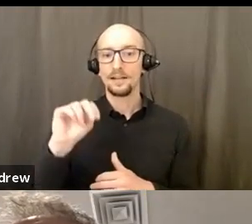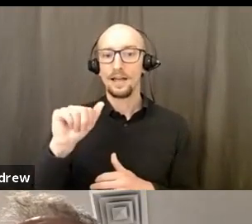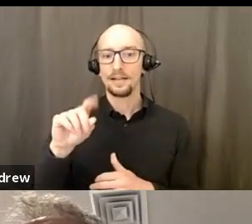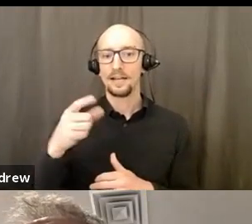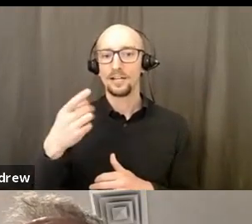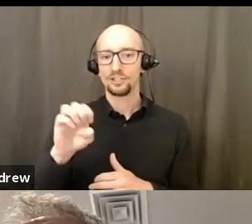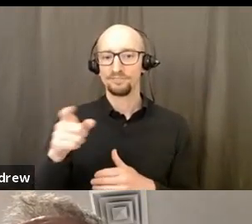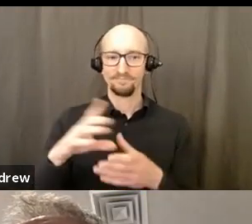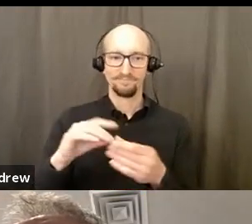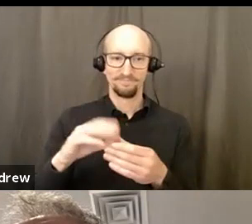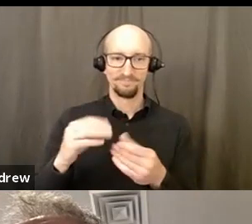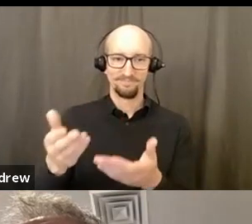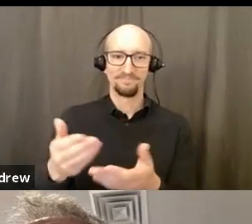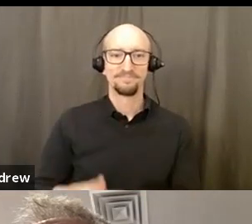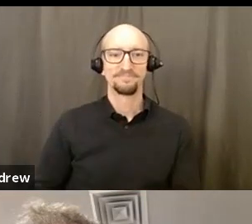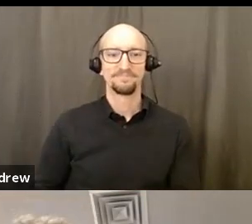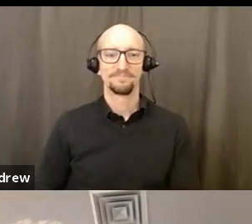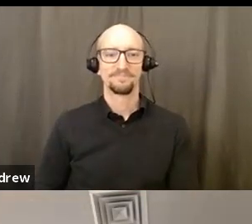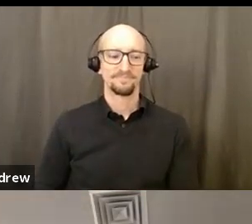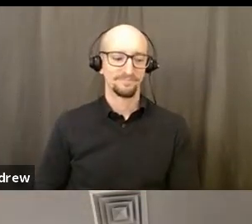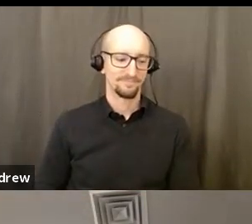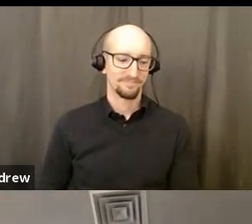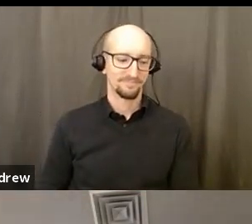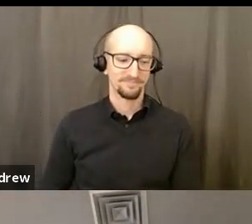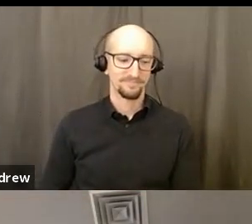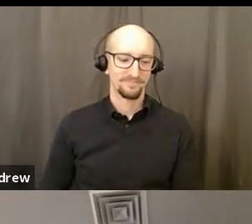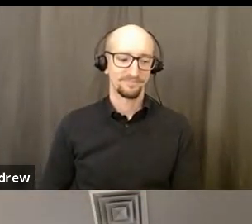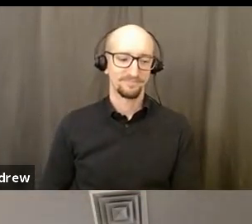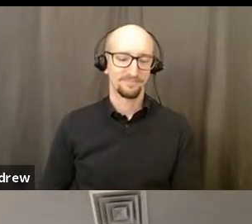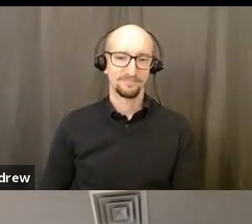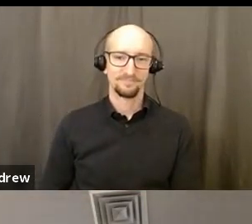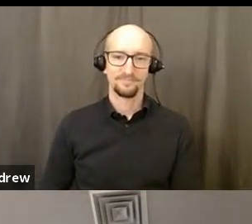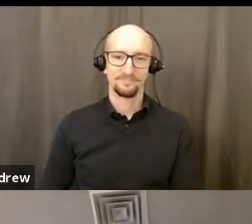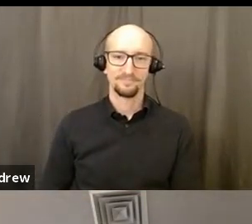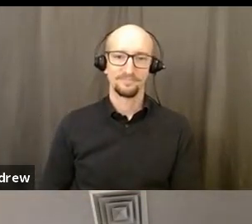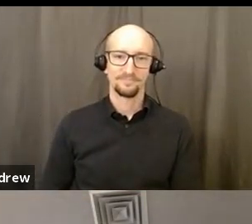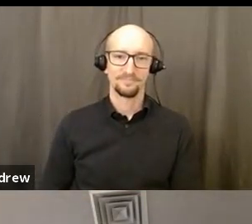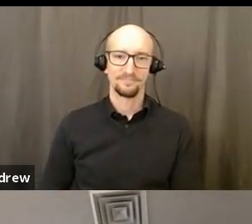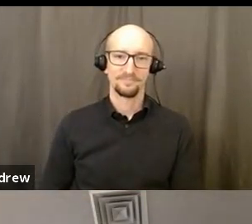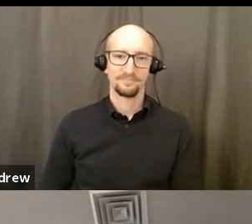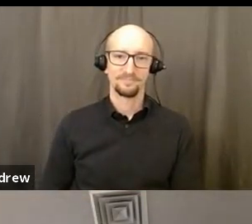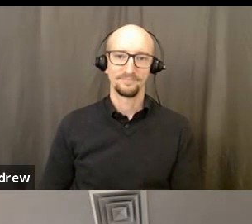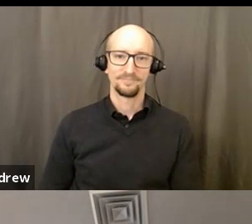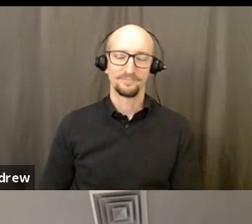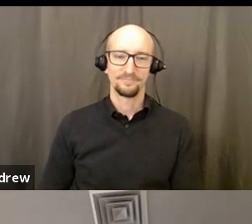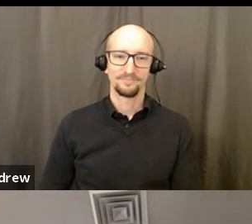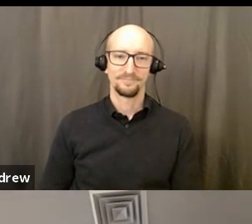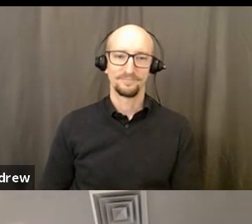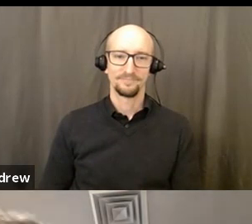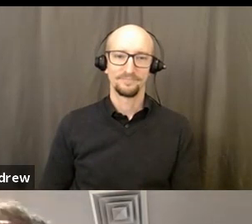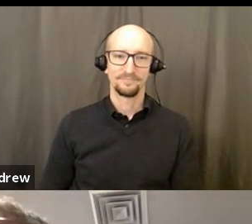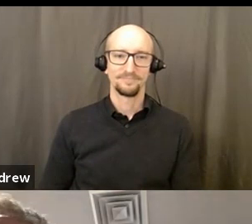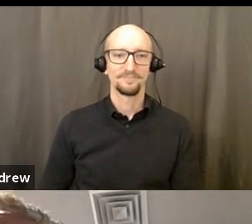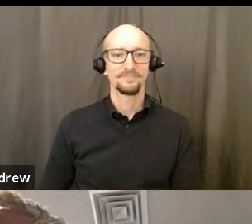Nom c'est Nadia Souli. Moi c'est interprète pour créole haïtien à soin. Donc si vous avez une question, pas oublier faire